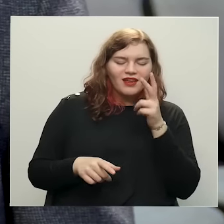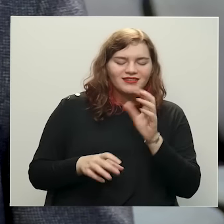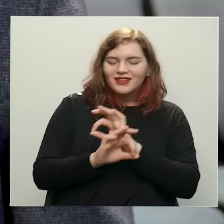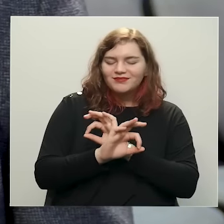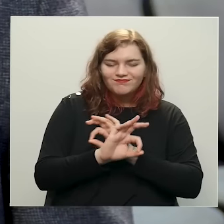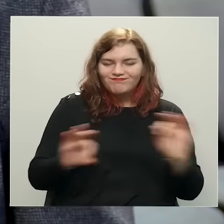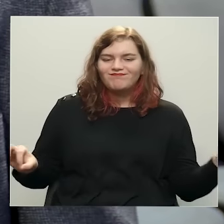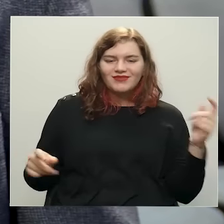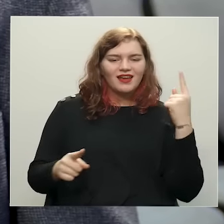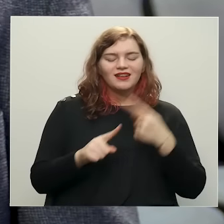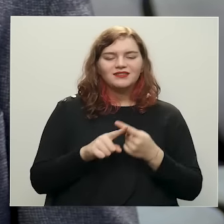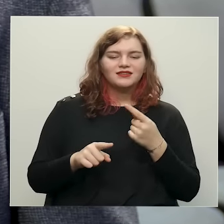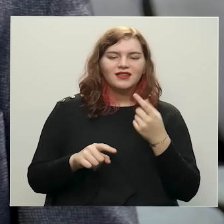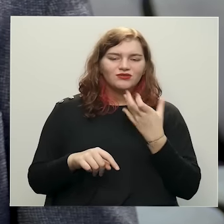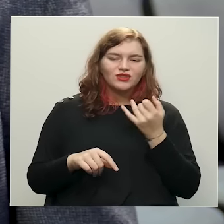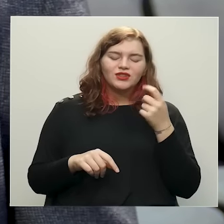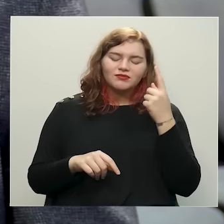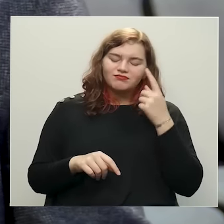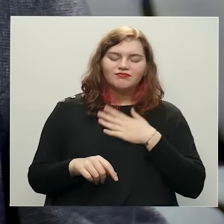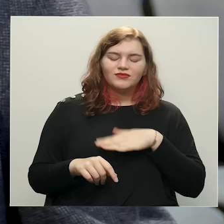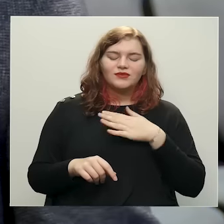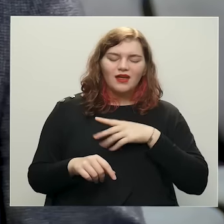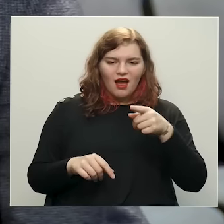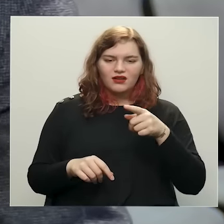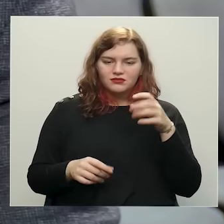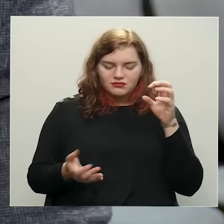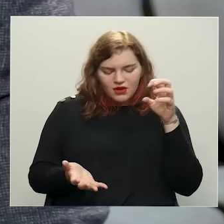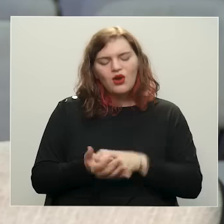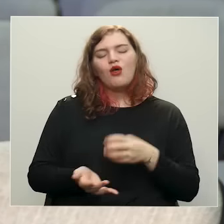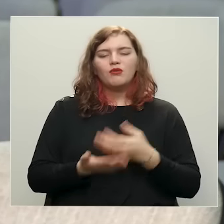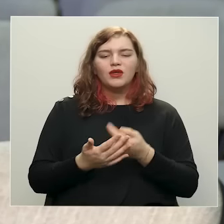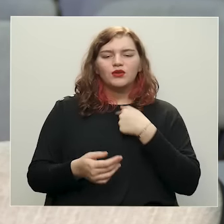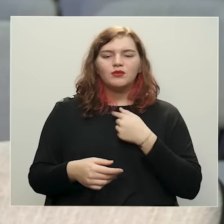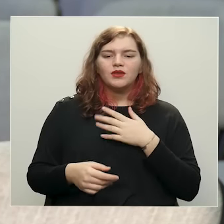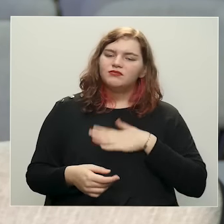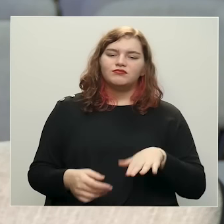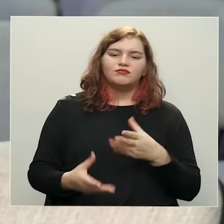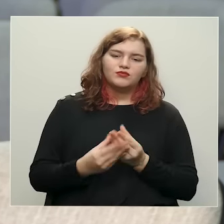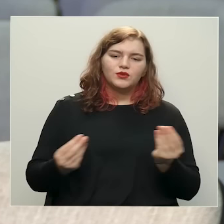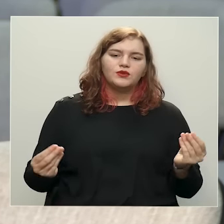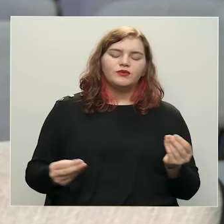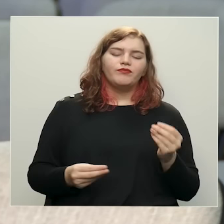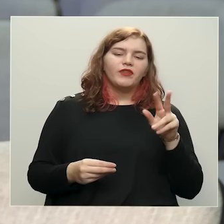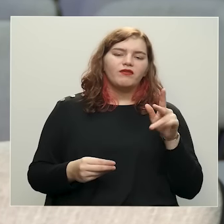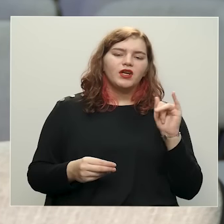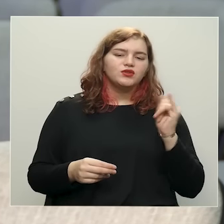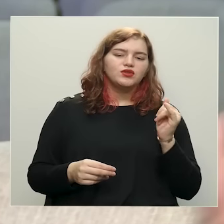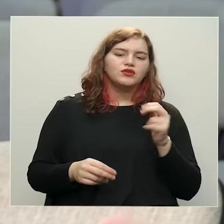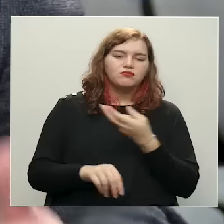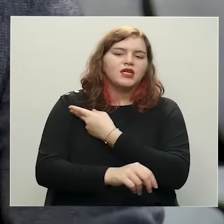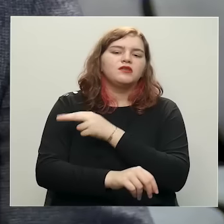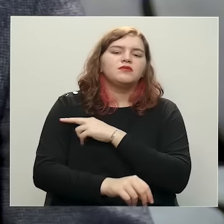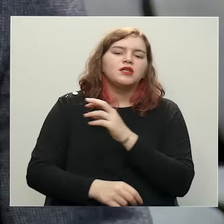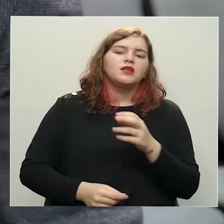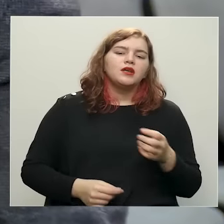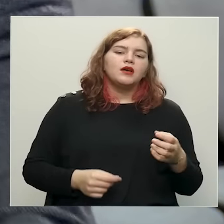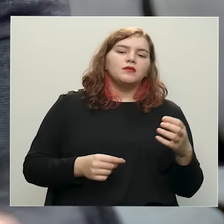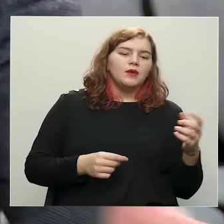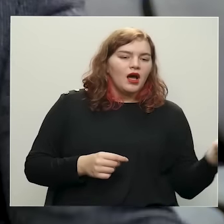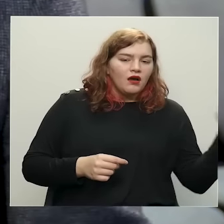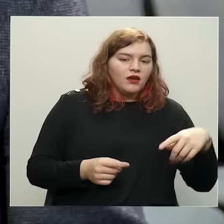dorit. Exact ce mi-am dorit. Zic, aici e locul pentru mine. Fratele care răspundea de tabără acolo, zice, ați venit